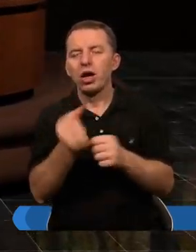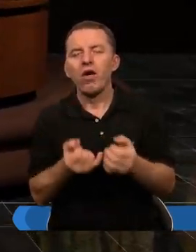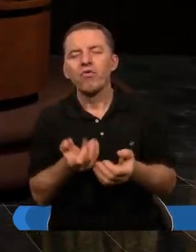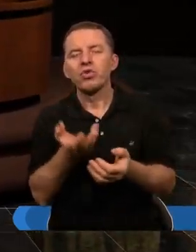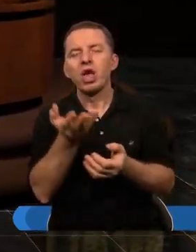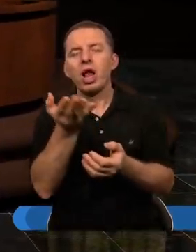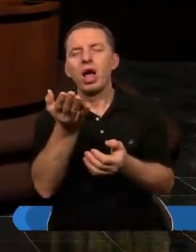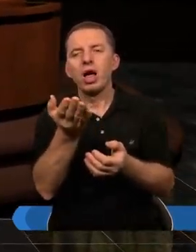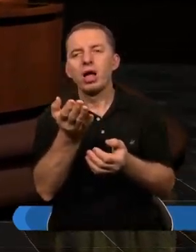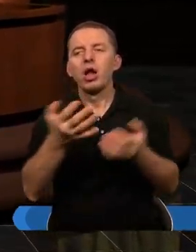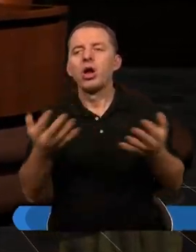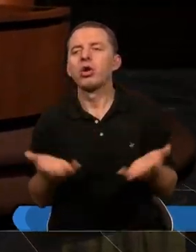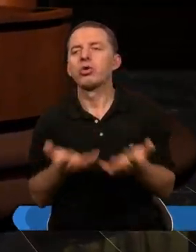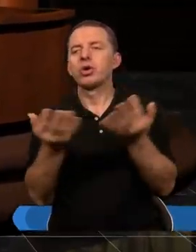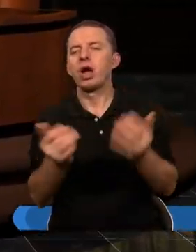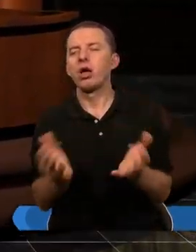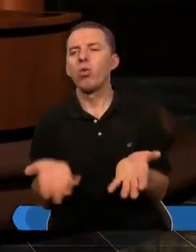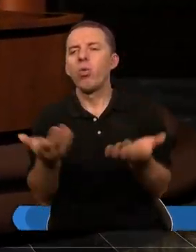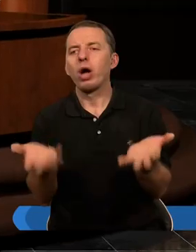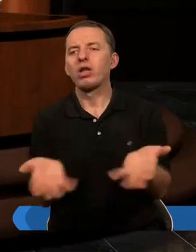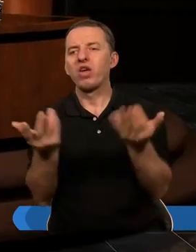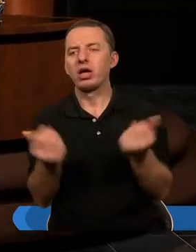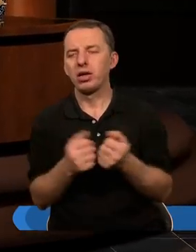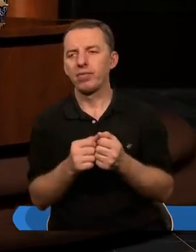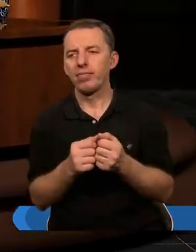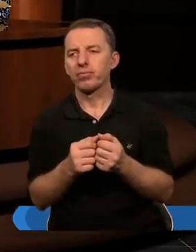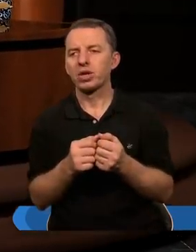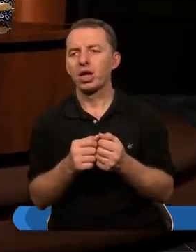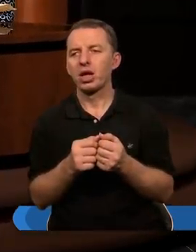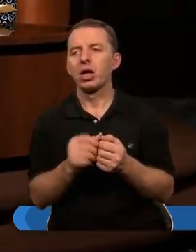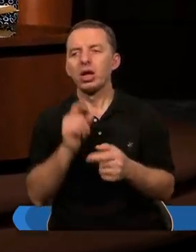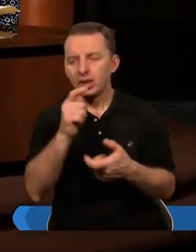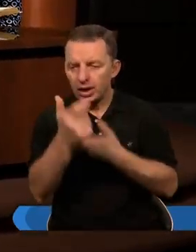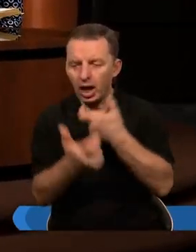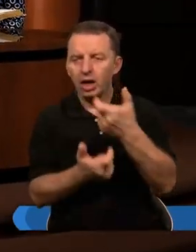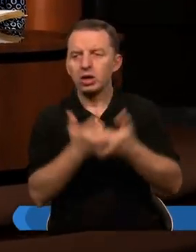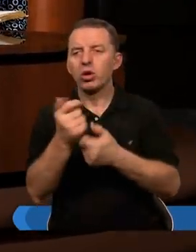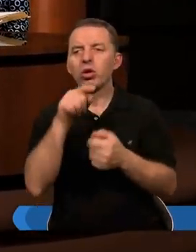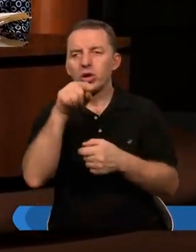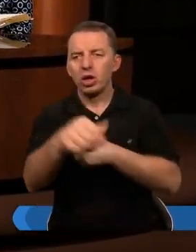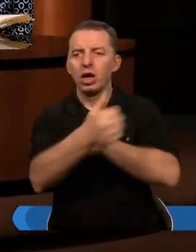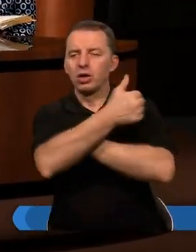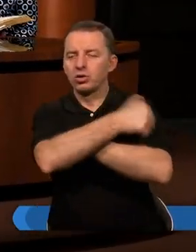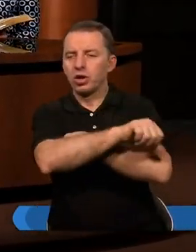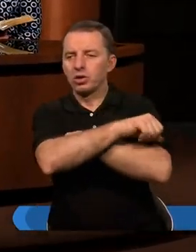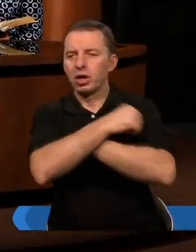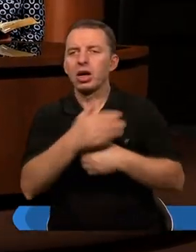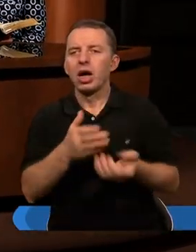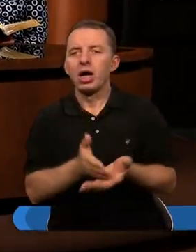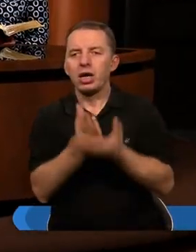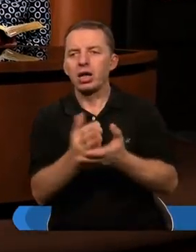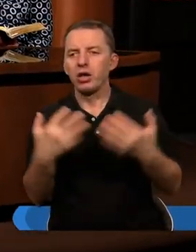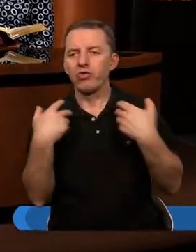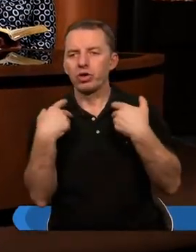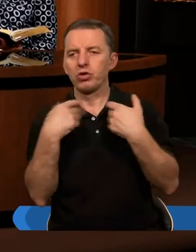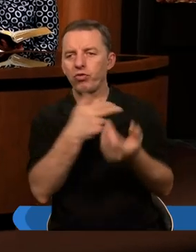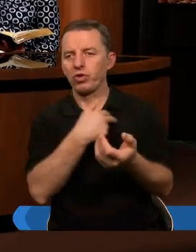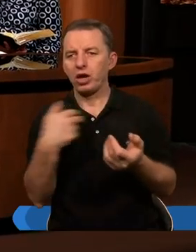wiele lżej i łatwiej właśnie zastosować te chrześcijańskie rady w życiu naszym.